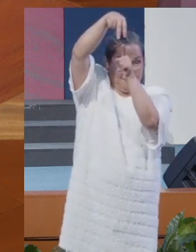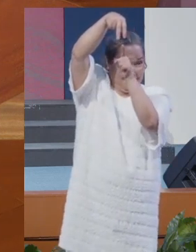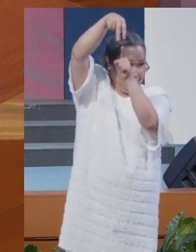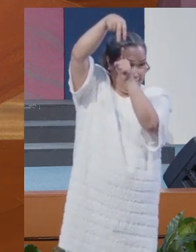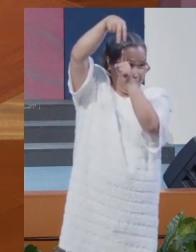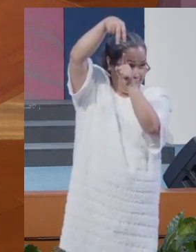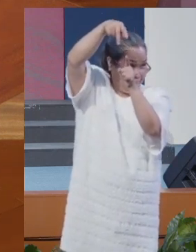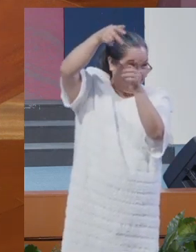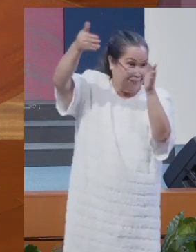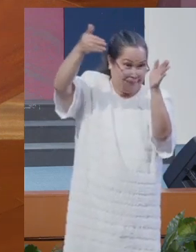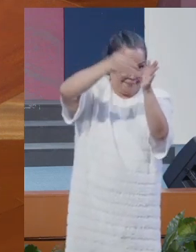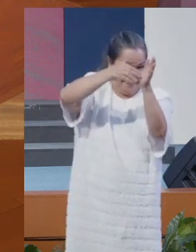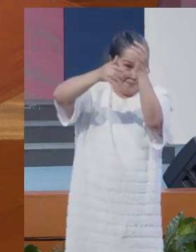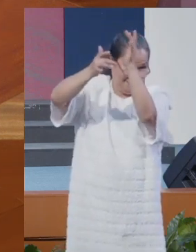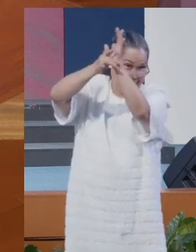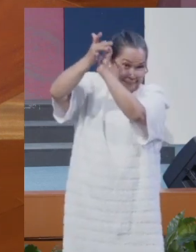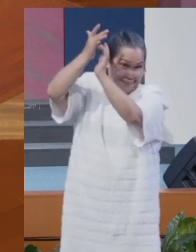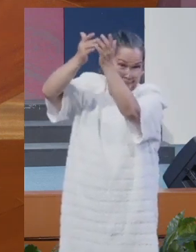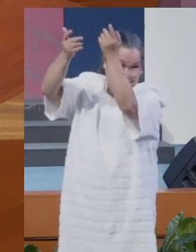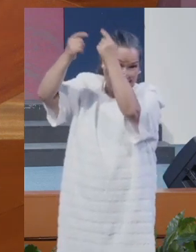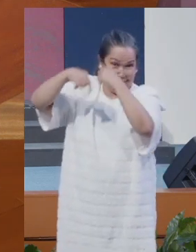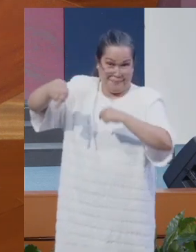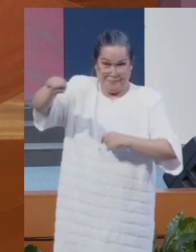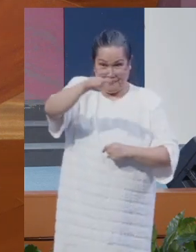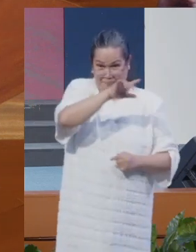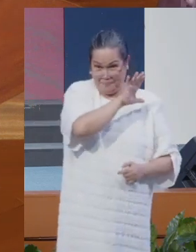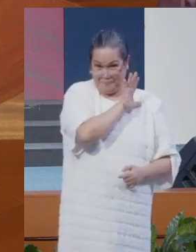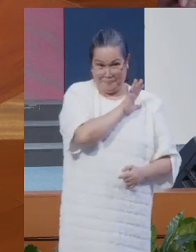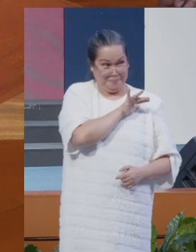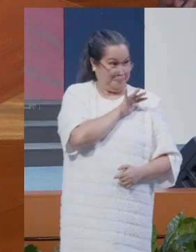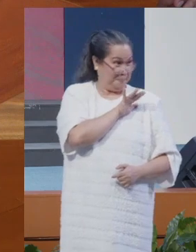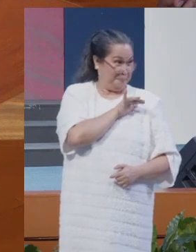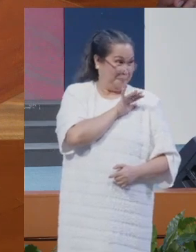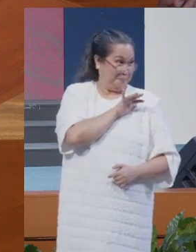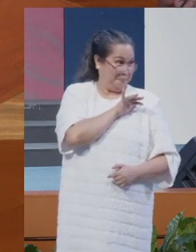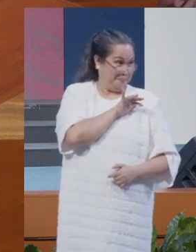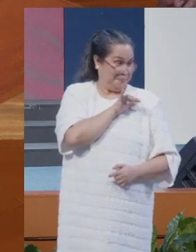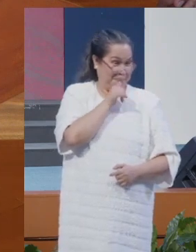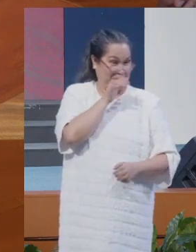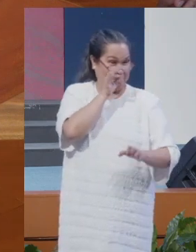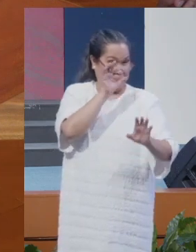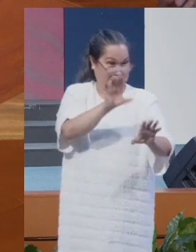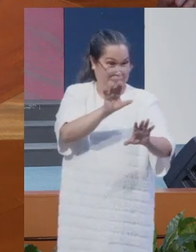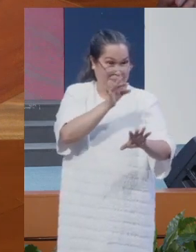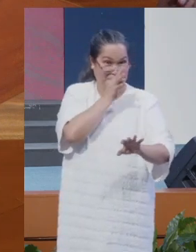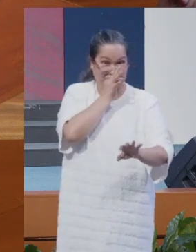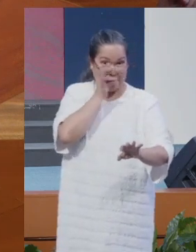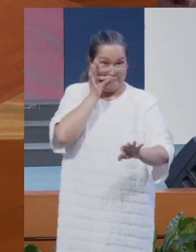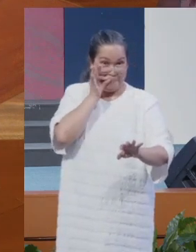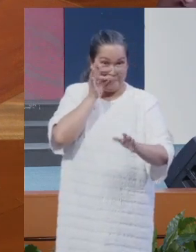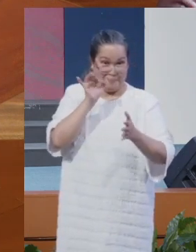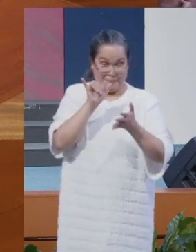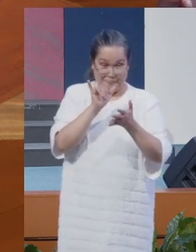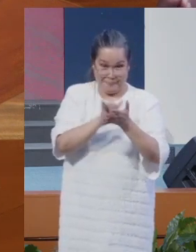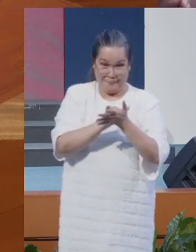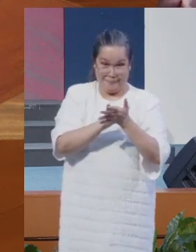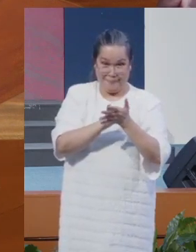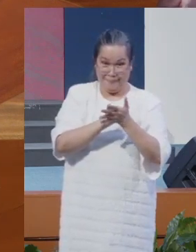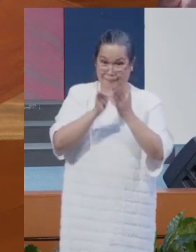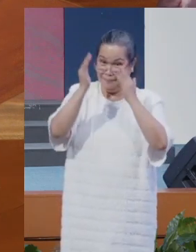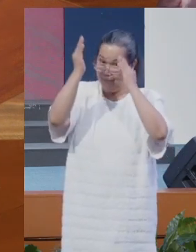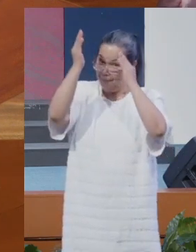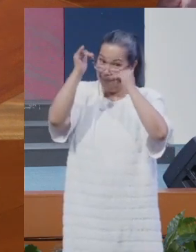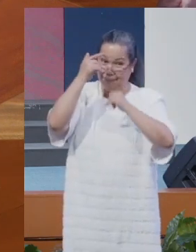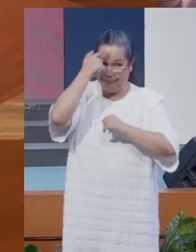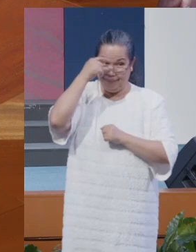kanyang muling pagbabalik, naghihintay tayo sa kanya. Hindi kinomand ni Jesus ang fasting, pero in-expect niya